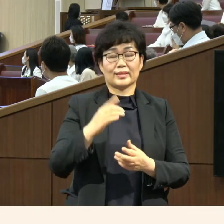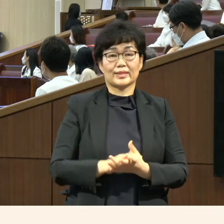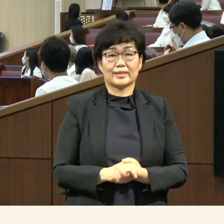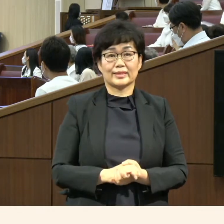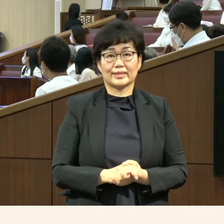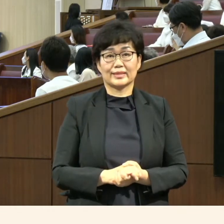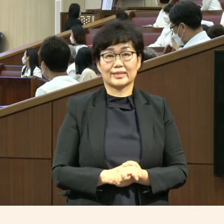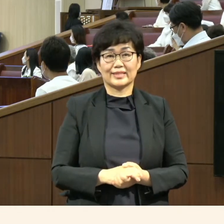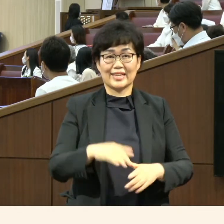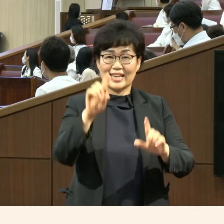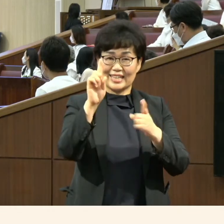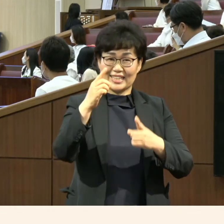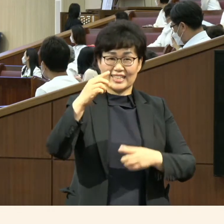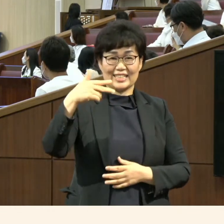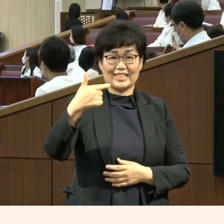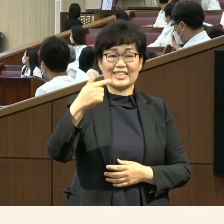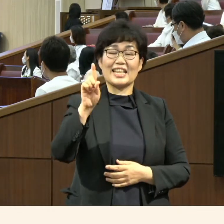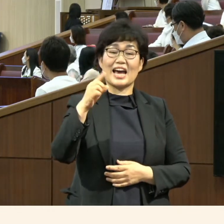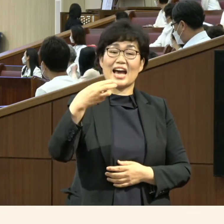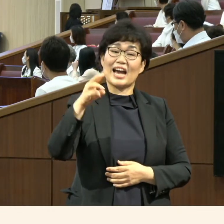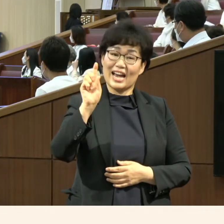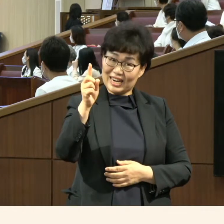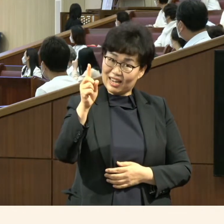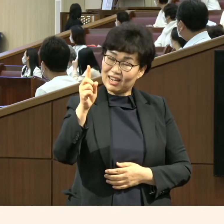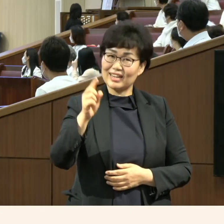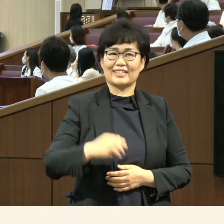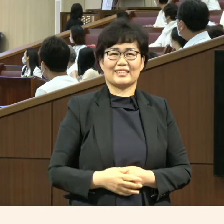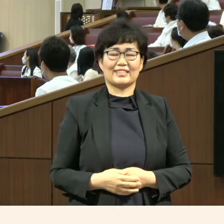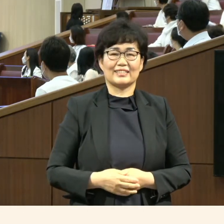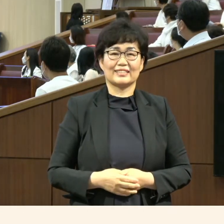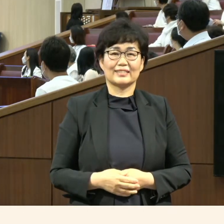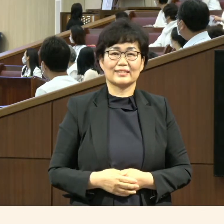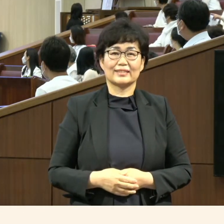이나라 이름이 좋네.